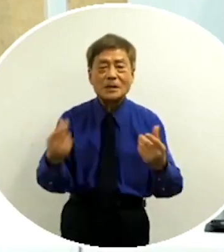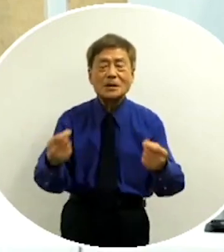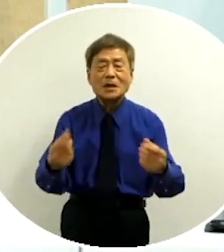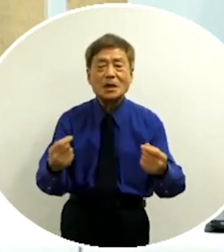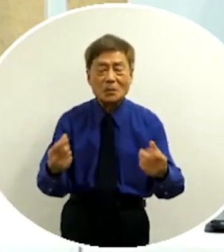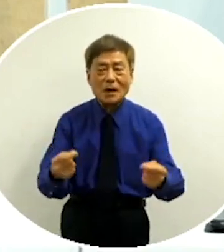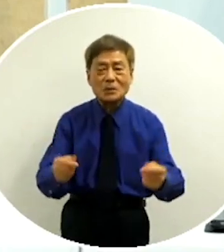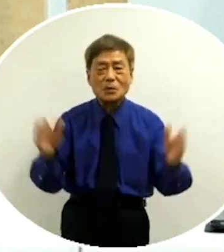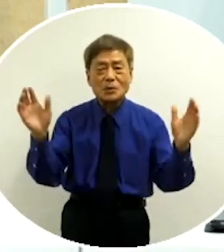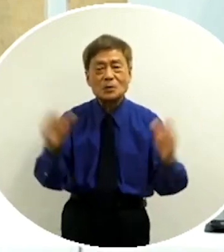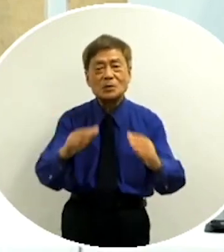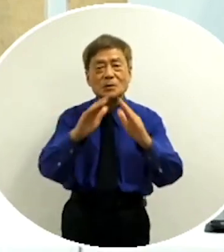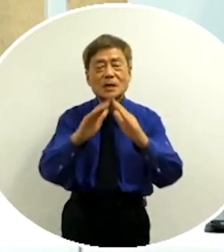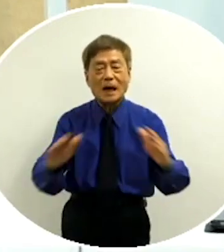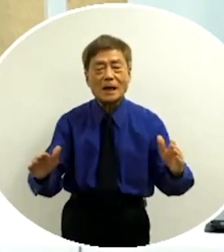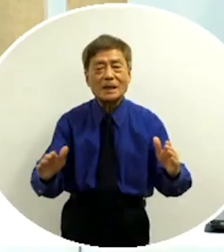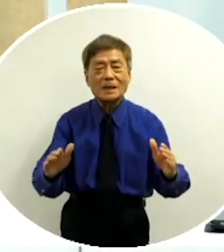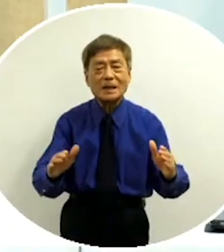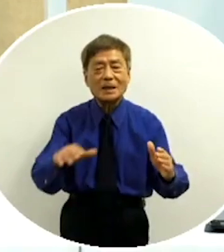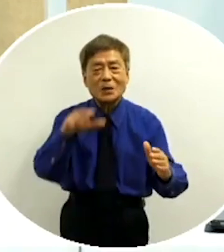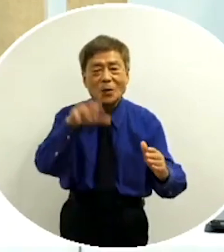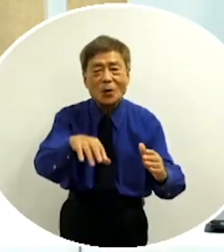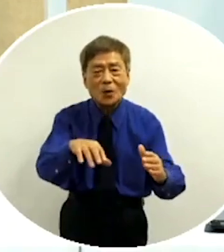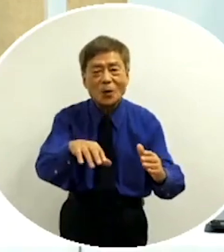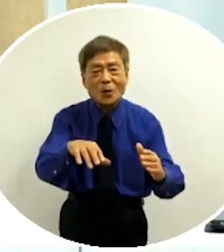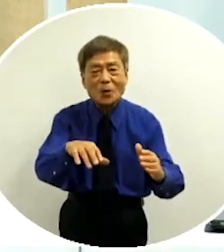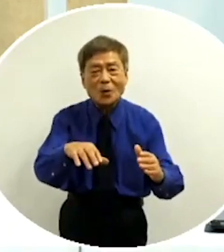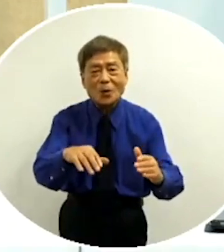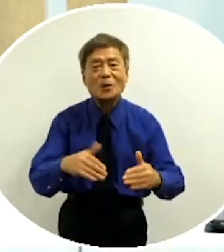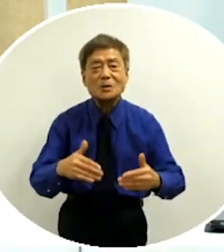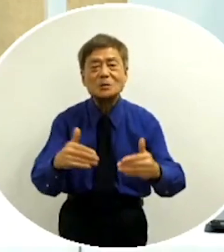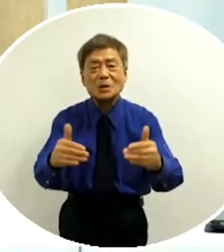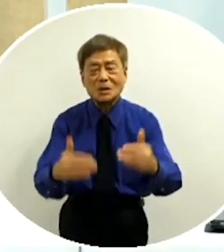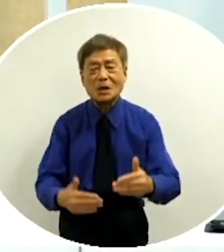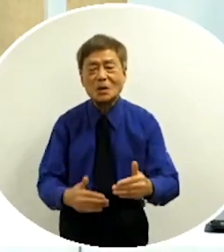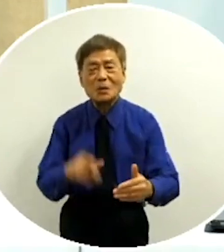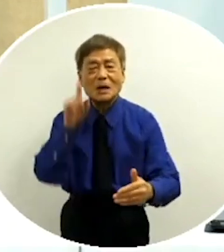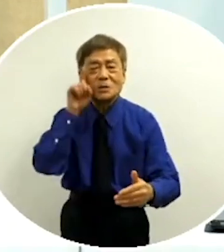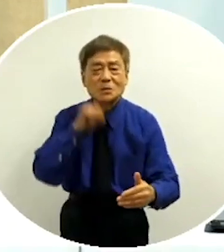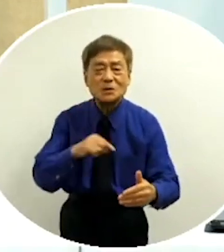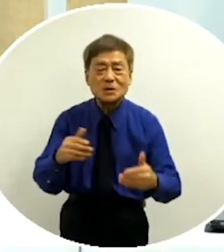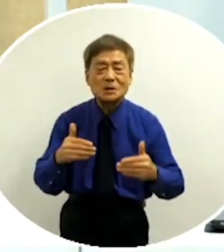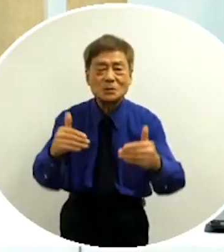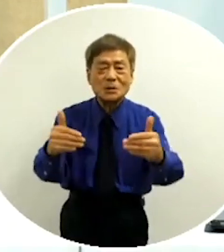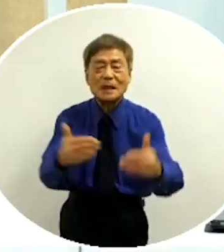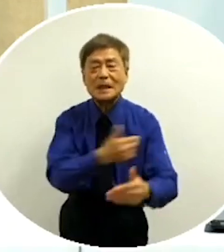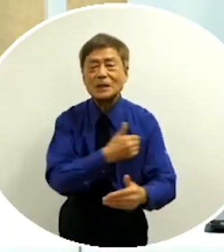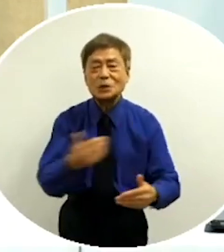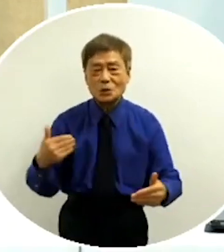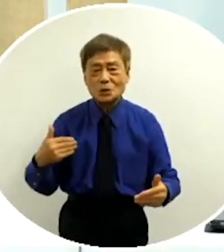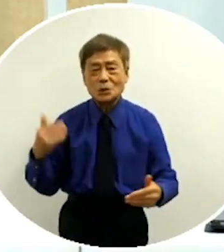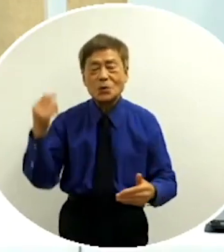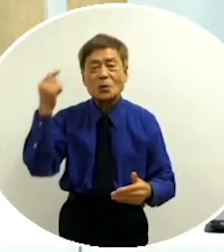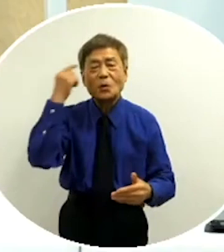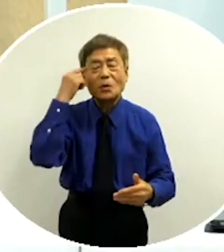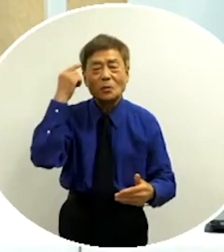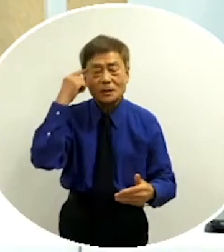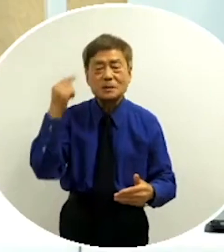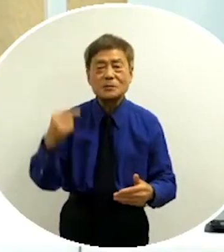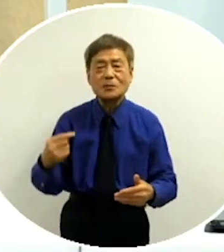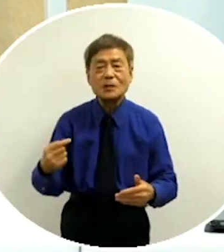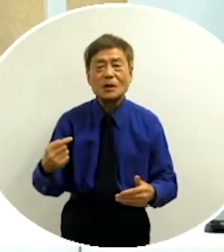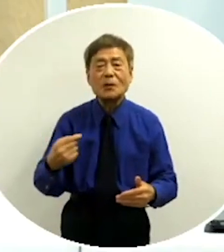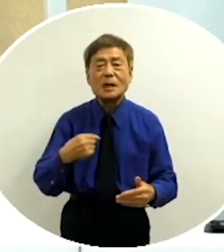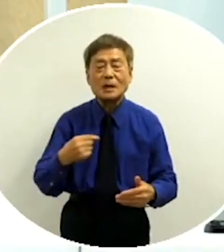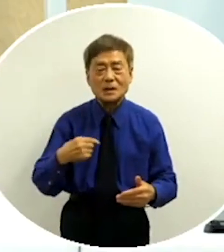集会会合が非常にスムーズに組んではないかと思っているのでそれが一つた方でやっぱり私も